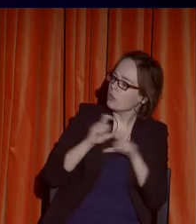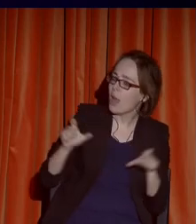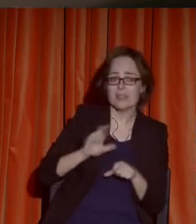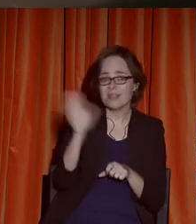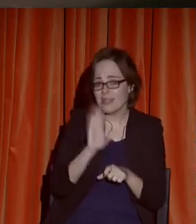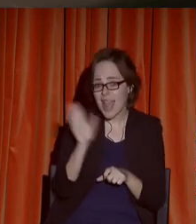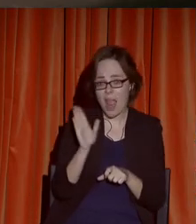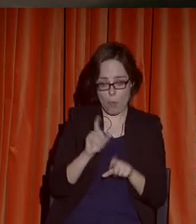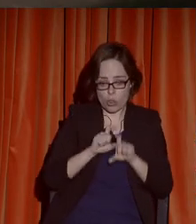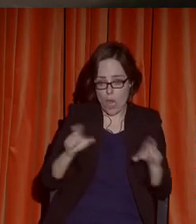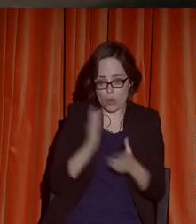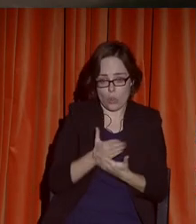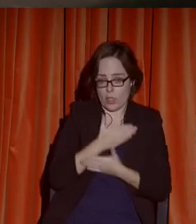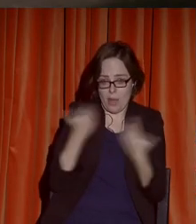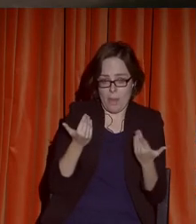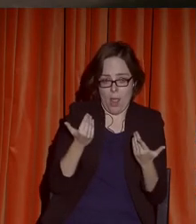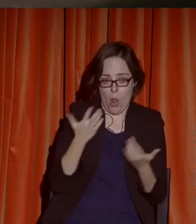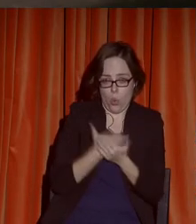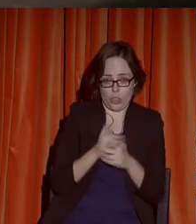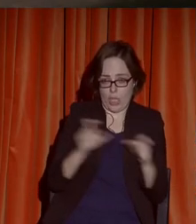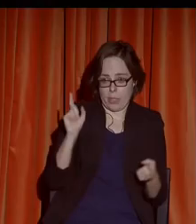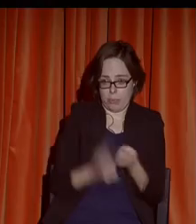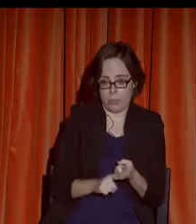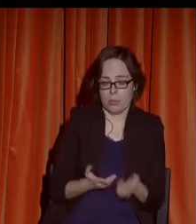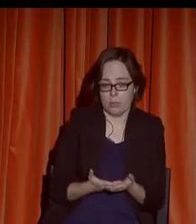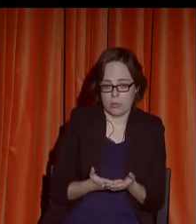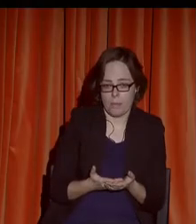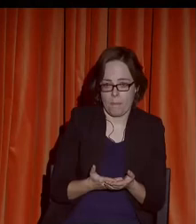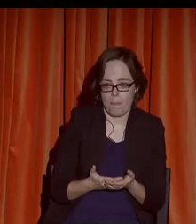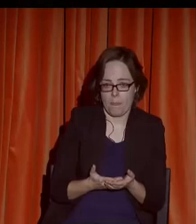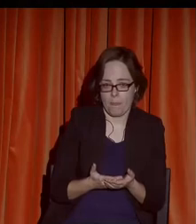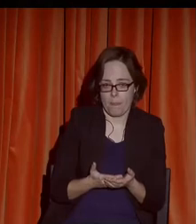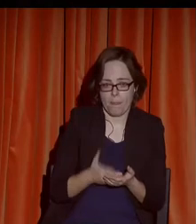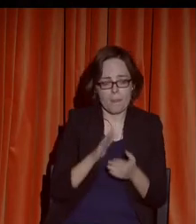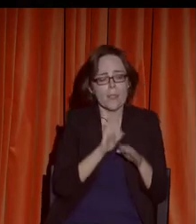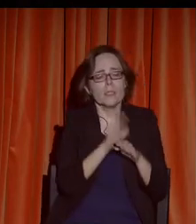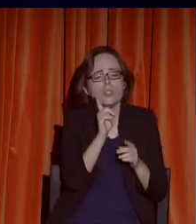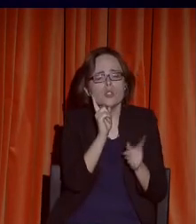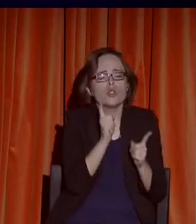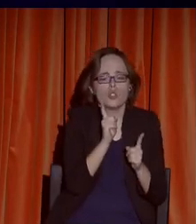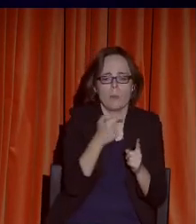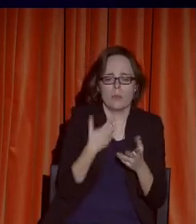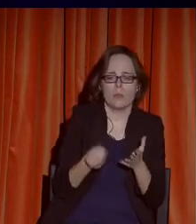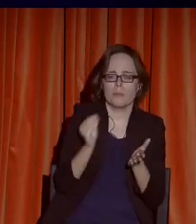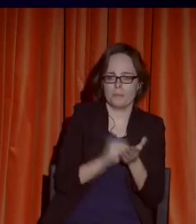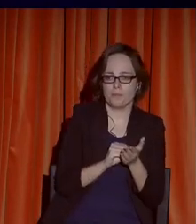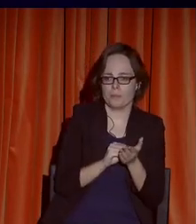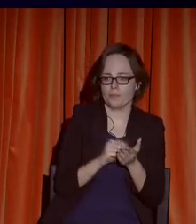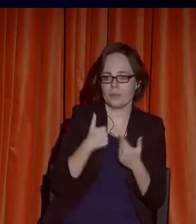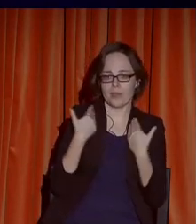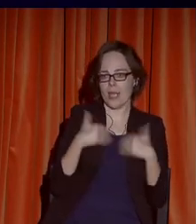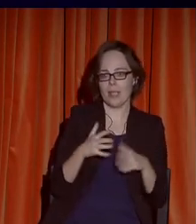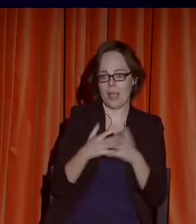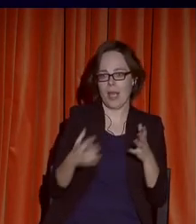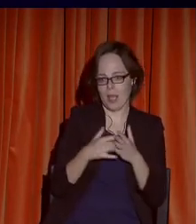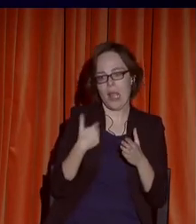ma. Działajmy. Tak jest. Jeśli chodzi tylko szybciutko, być może tak, o kwestię tych zagrożeń, nie chcę mówić za